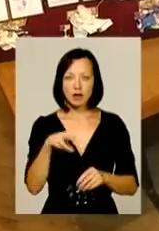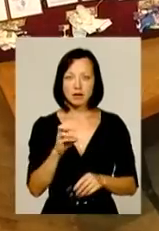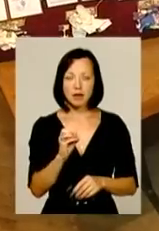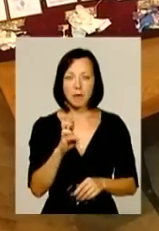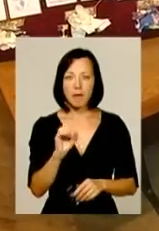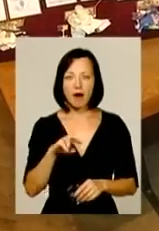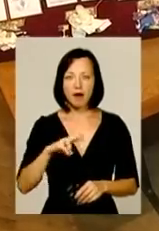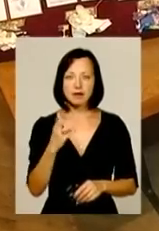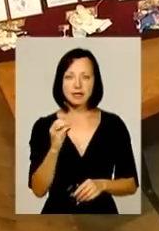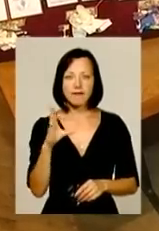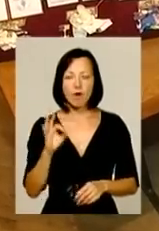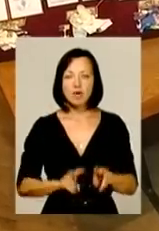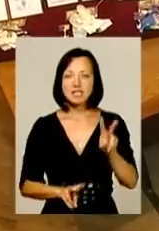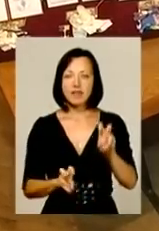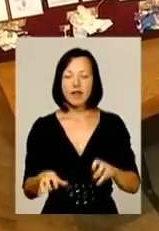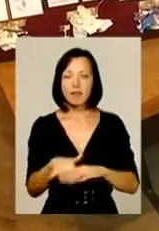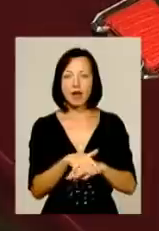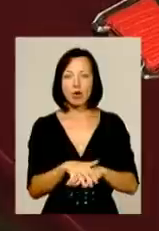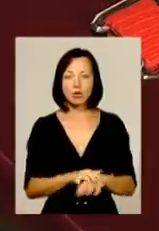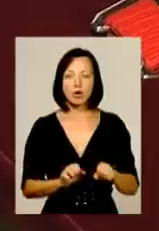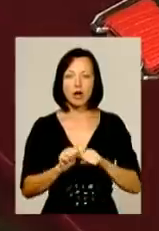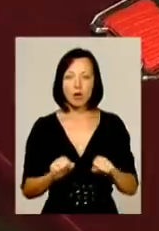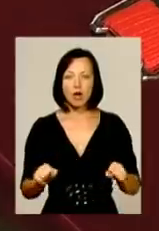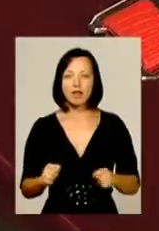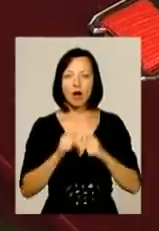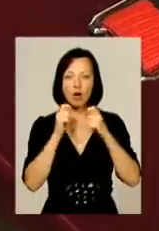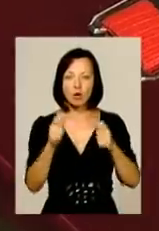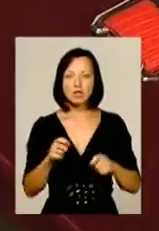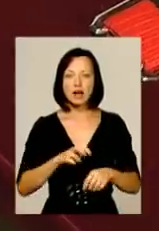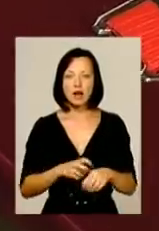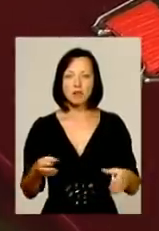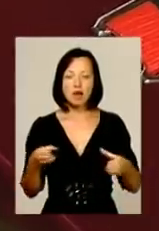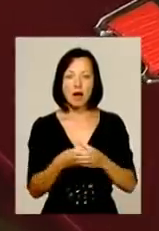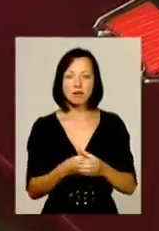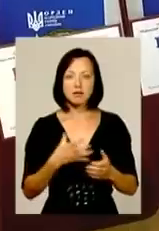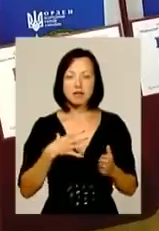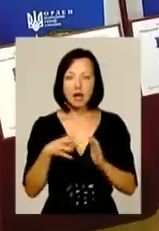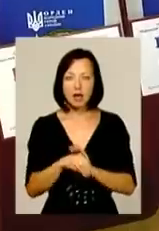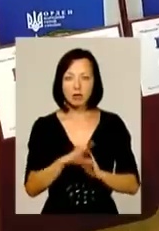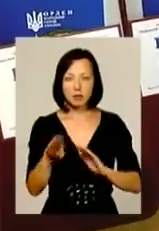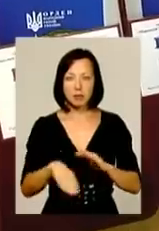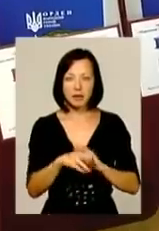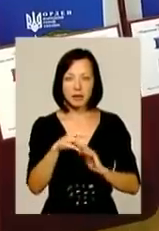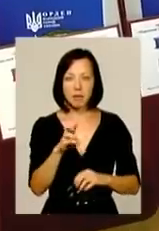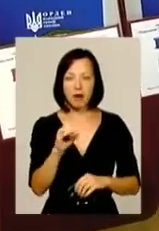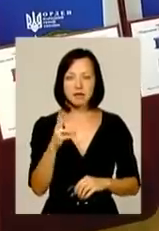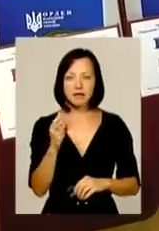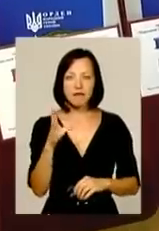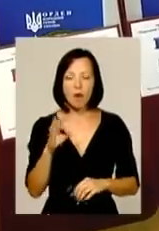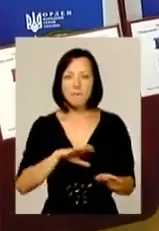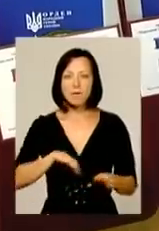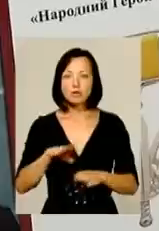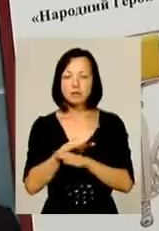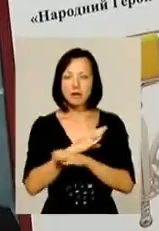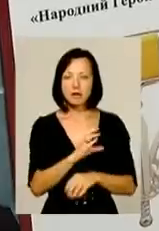Званням народного героя була нагороджена уся лікарська бригада, яка тоді загинула під Дебальцево. Крім Анатолія Суліми, посмертно орден